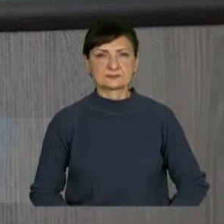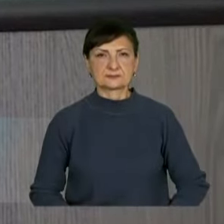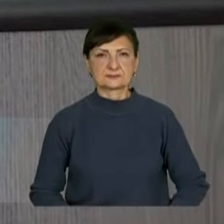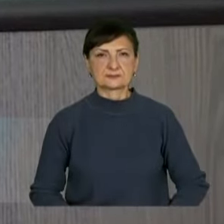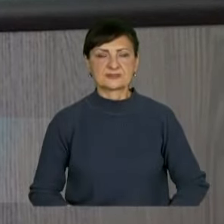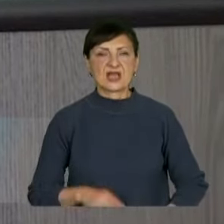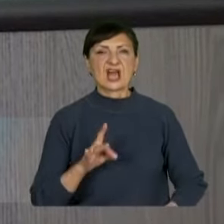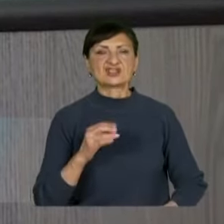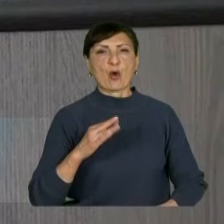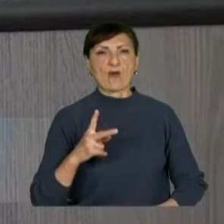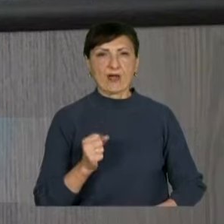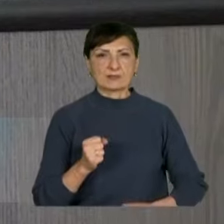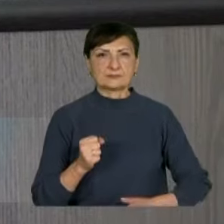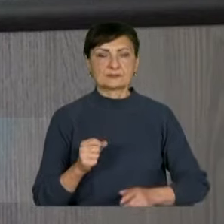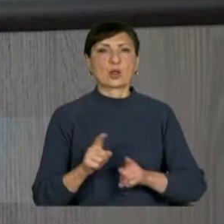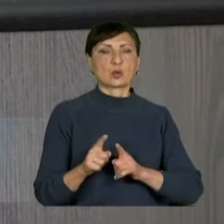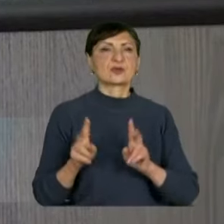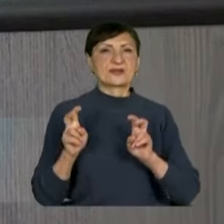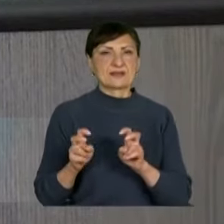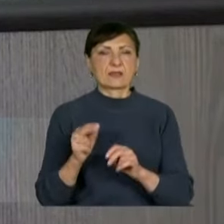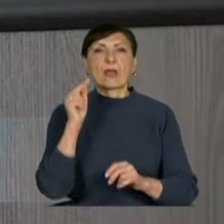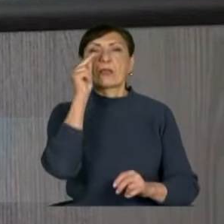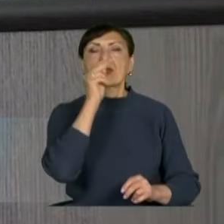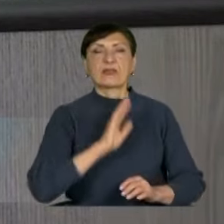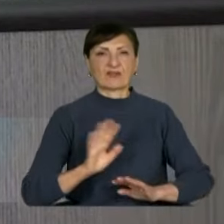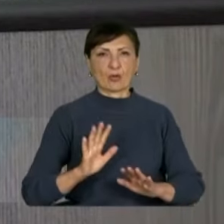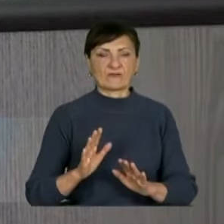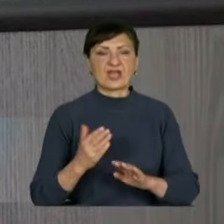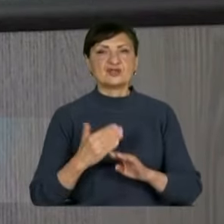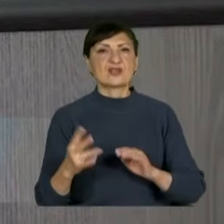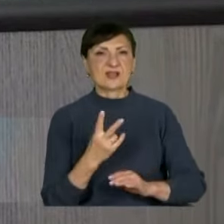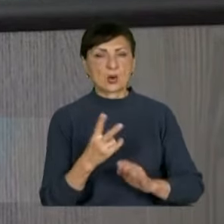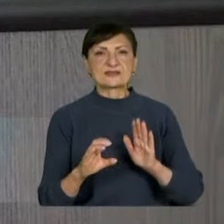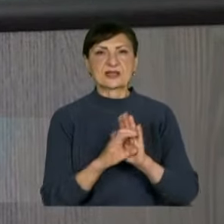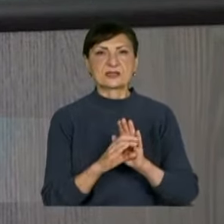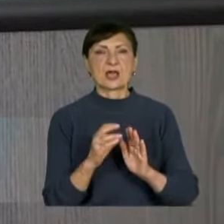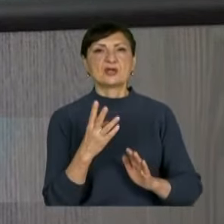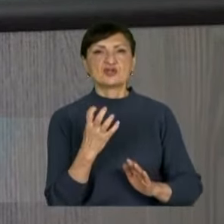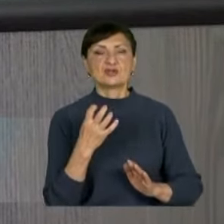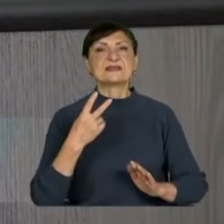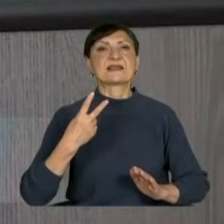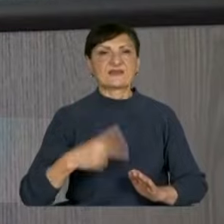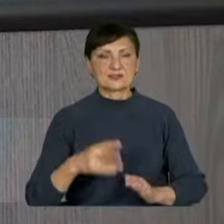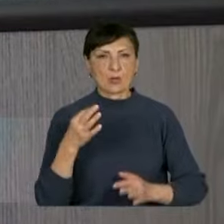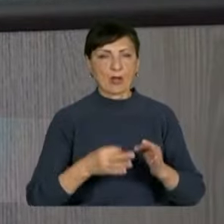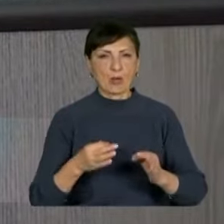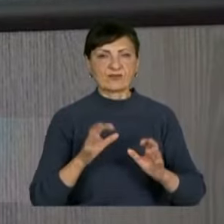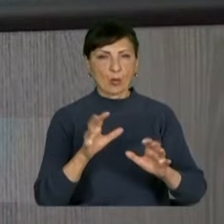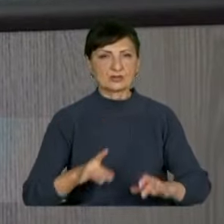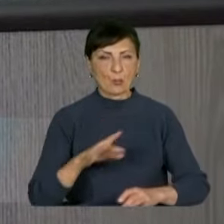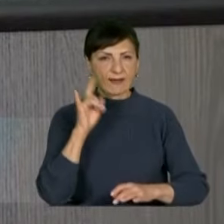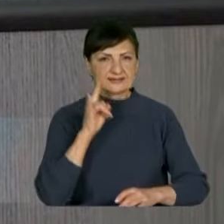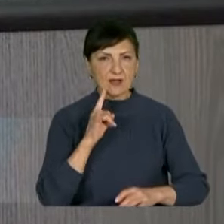Рыжакову Леонарду Ивановну признать невиновной по части 2 статьи 420 Уголовного кодекса